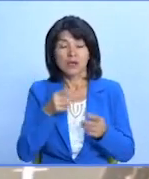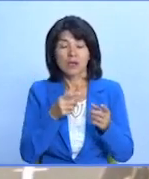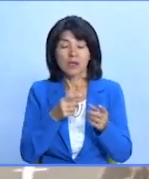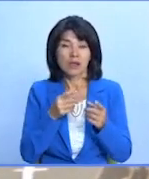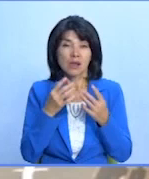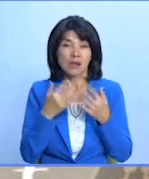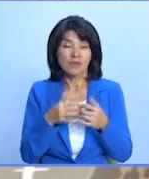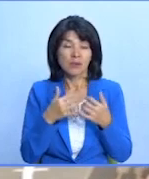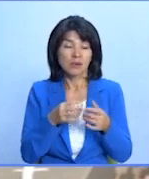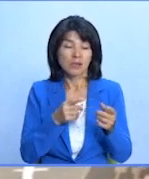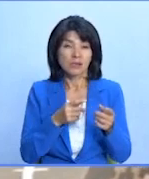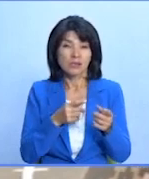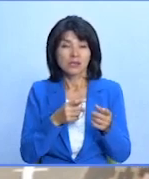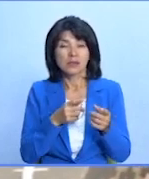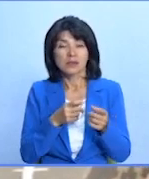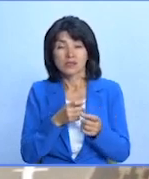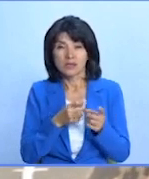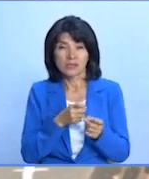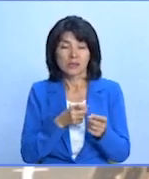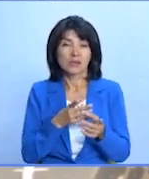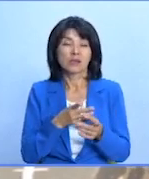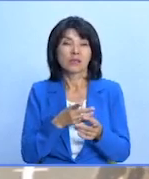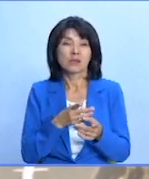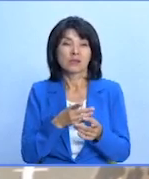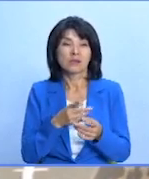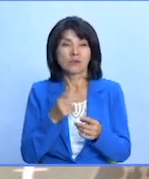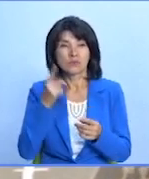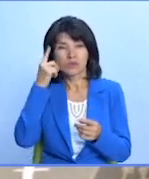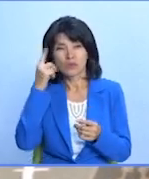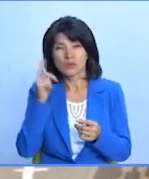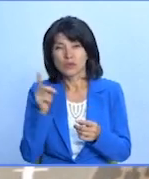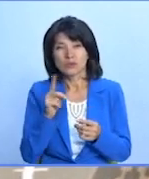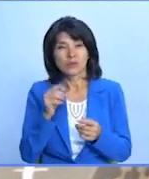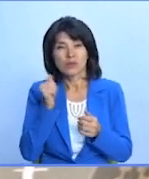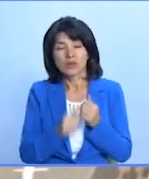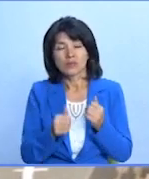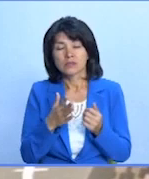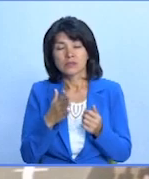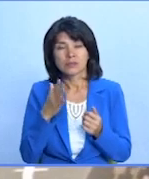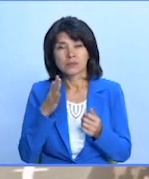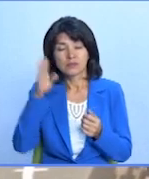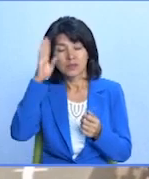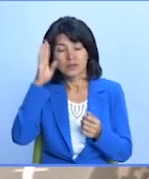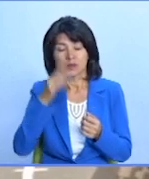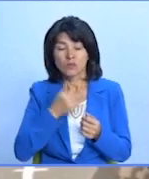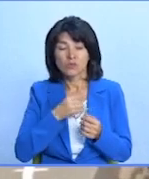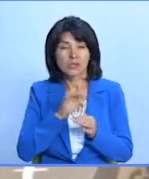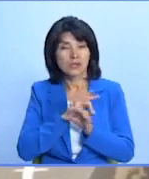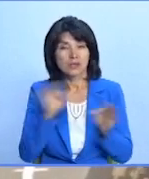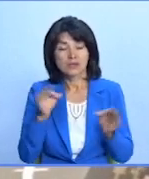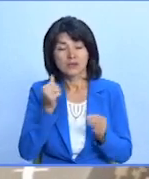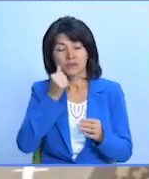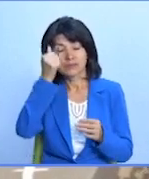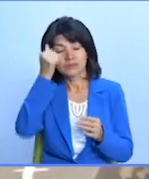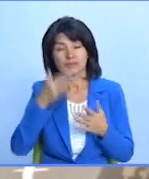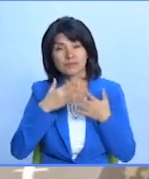первое что хотел сделать это пострелять из автомата калашникова думаю это было мечтой каждого мальчишки у нас отличные командиры офицеры им огромная благодарность